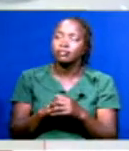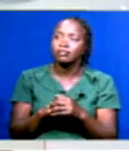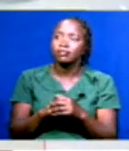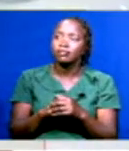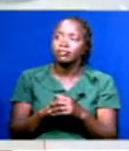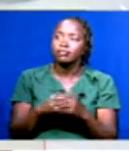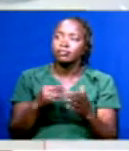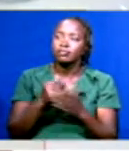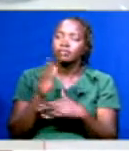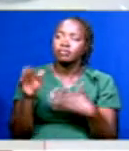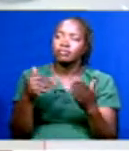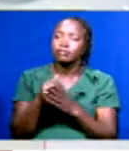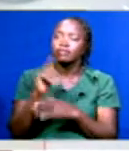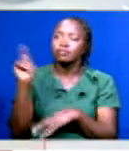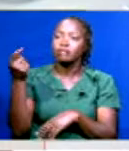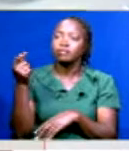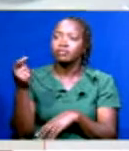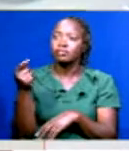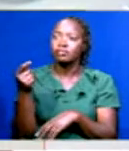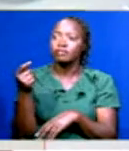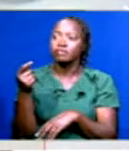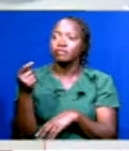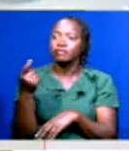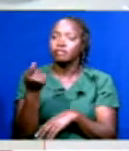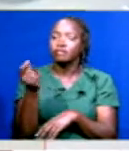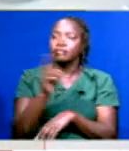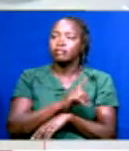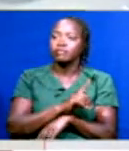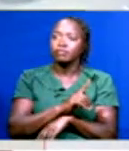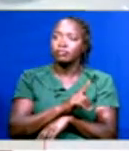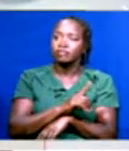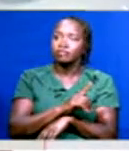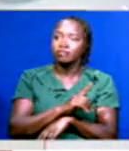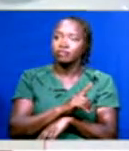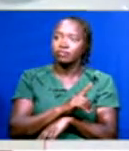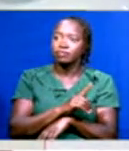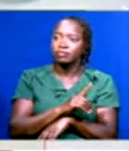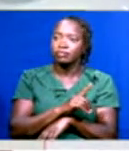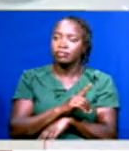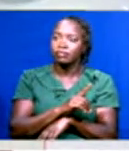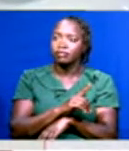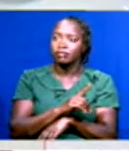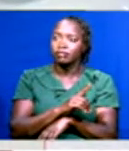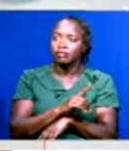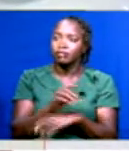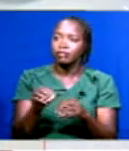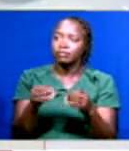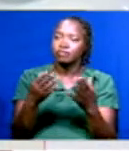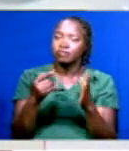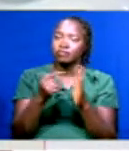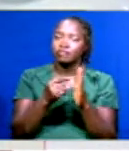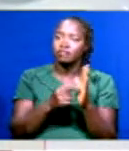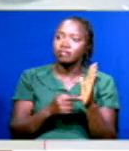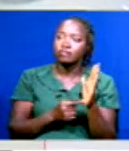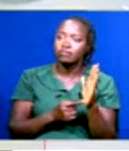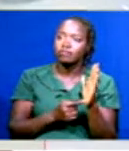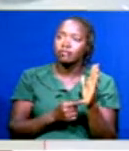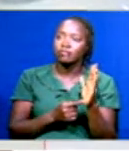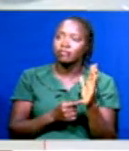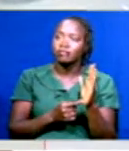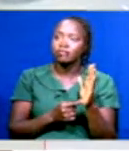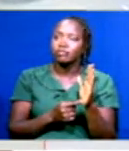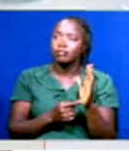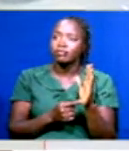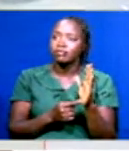Pesa yote ya Kenya, in the next few days, I'll be releasing details